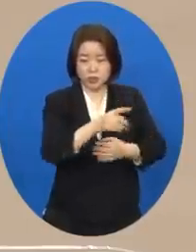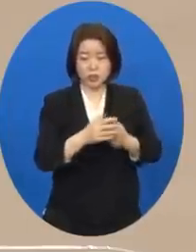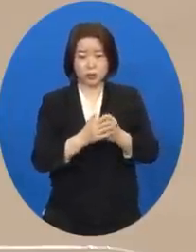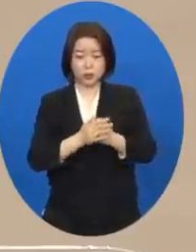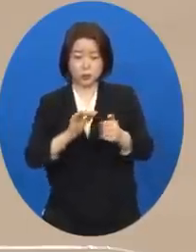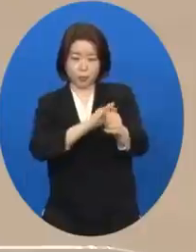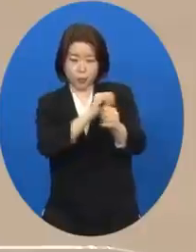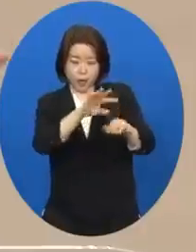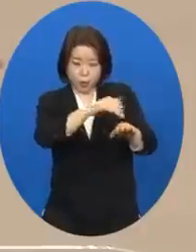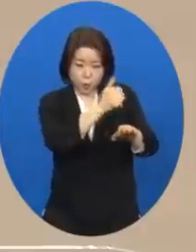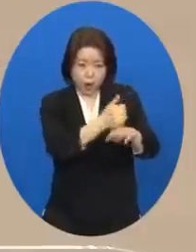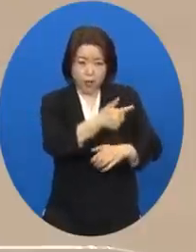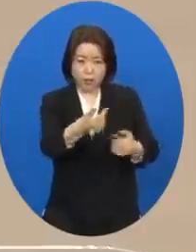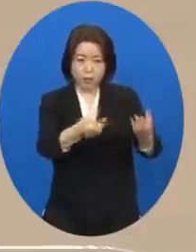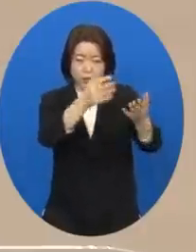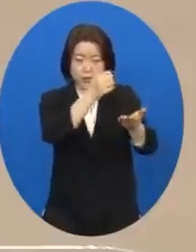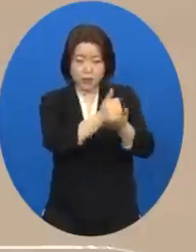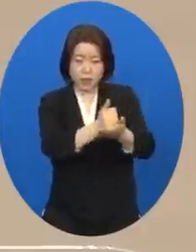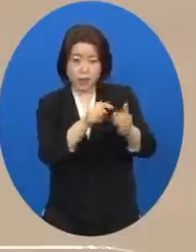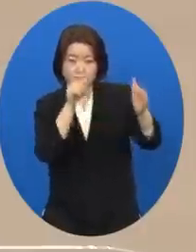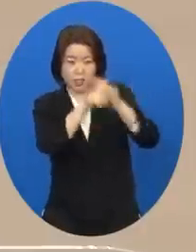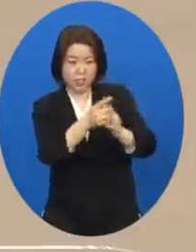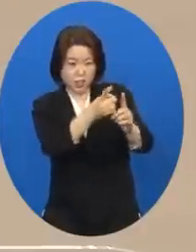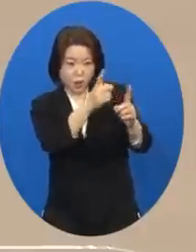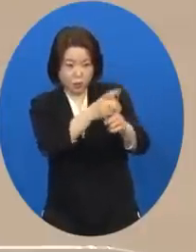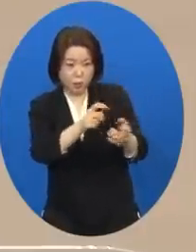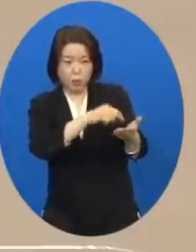활 여지가 없는 거죠